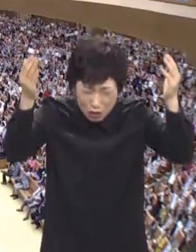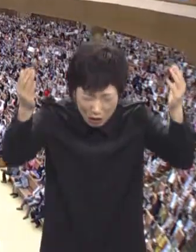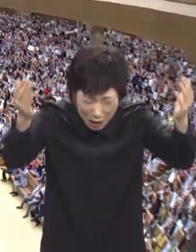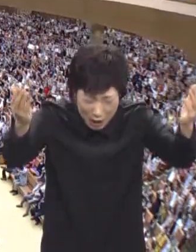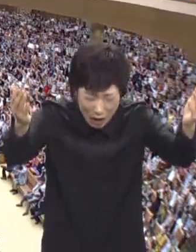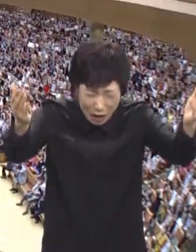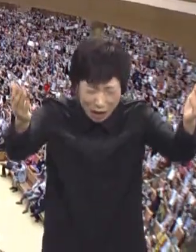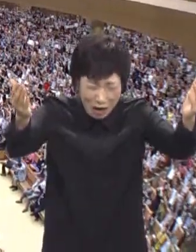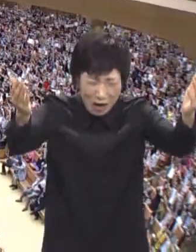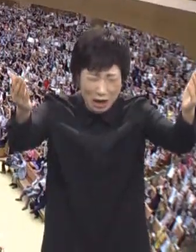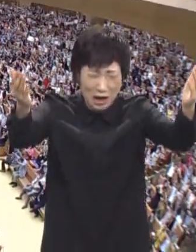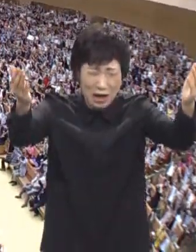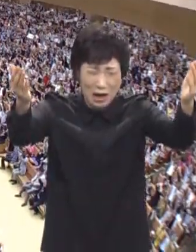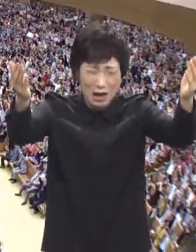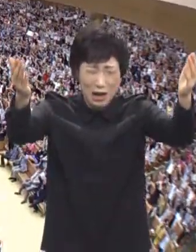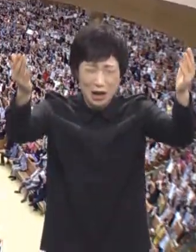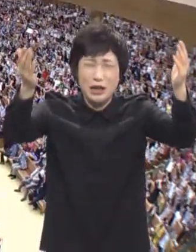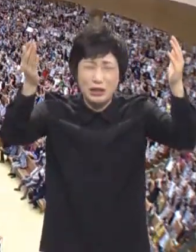주여,